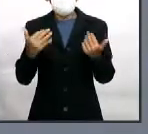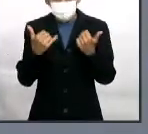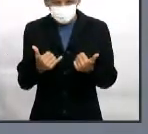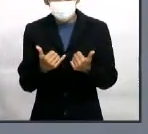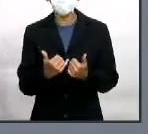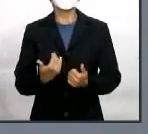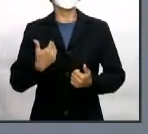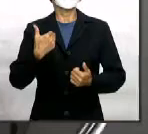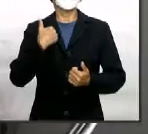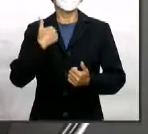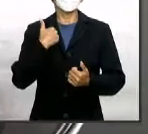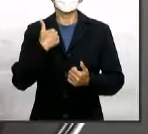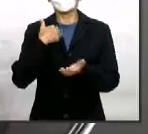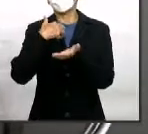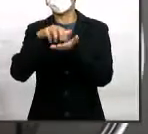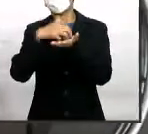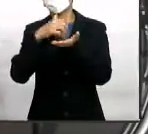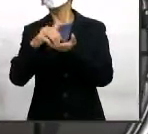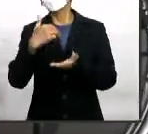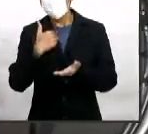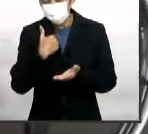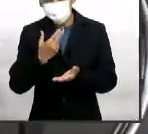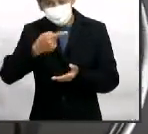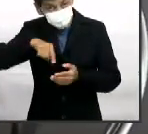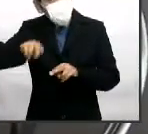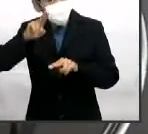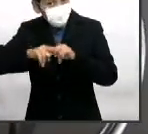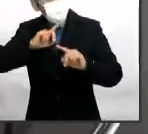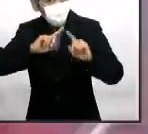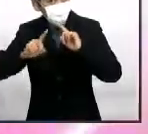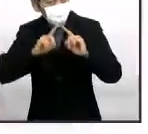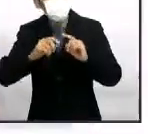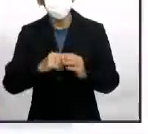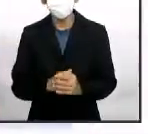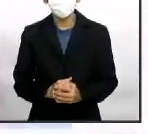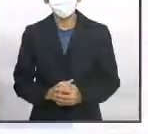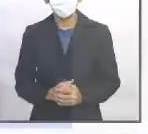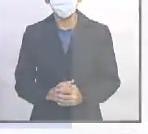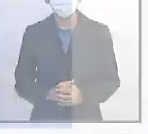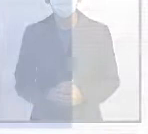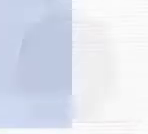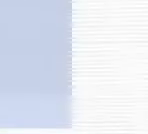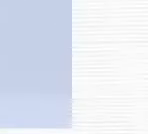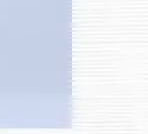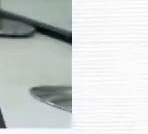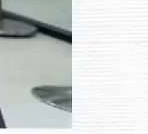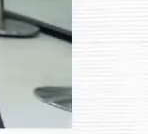นะพี่ดิวก็เดี๋ยวจะมาเจาะลึกในเรื่องนี้กันนะเดี๋ยวเราไปหาที่นั่งคุยกันครับ ครับ